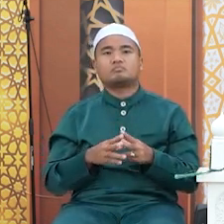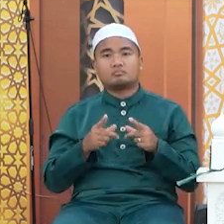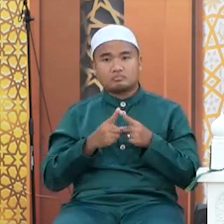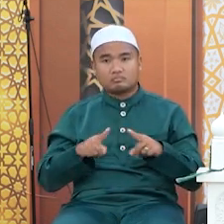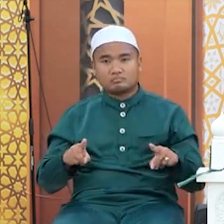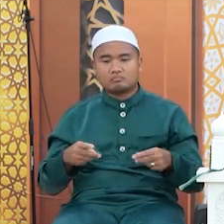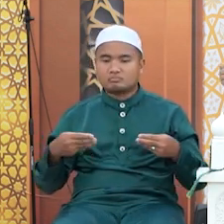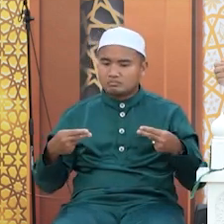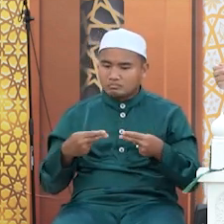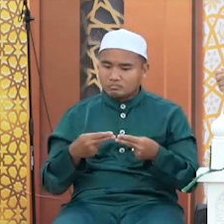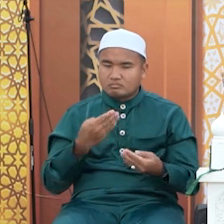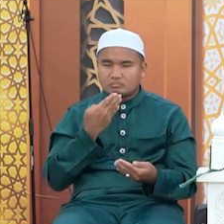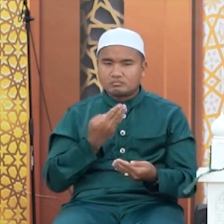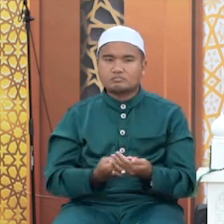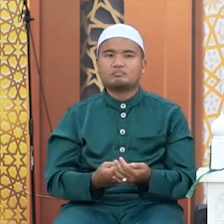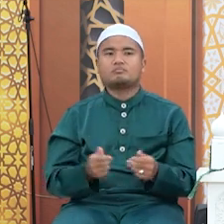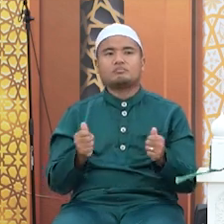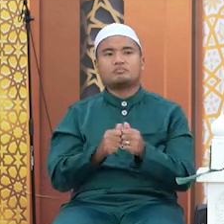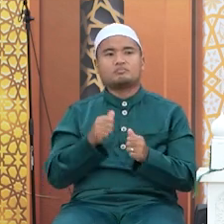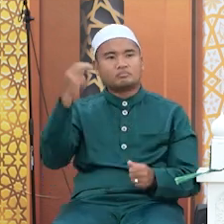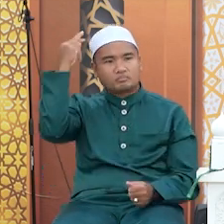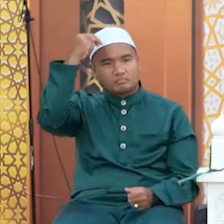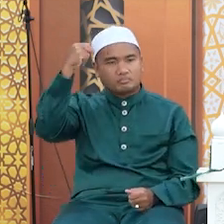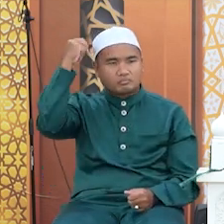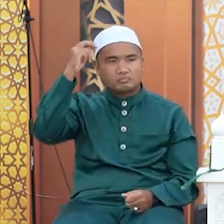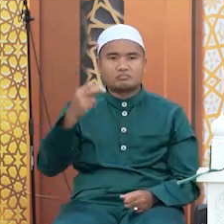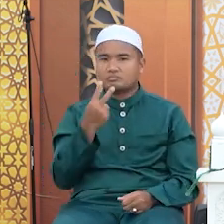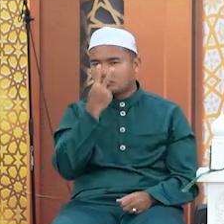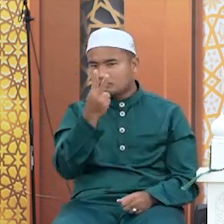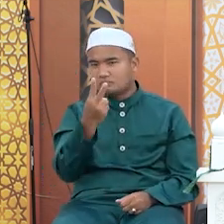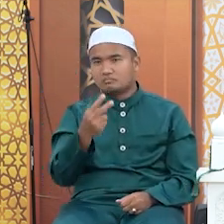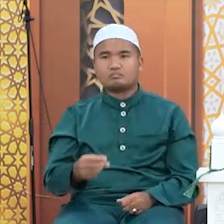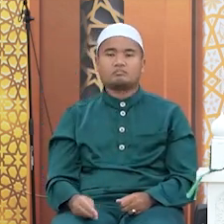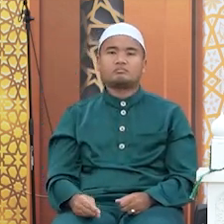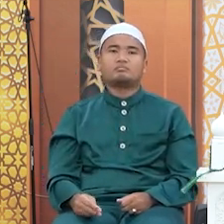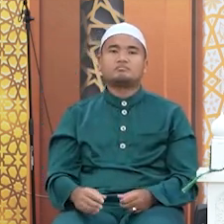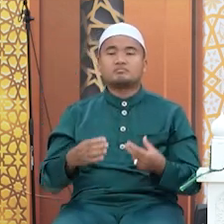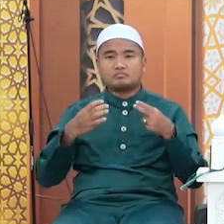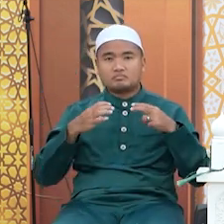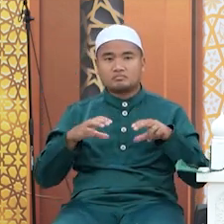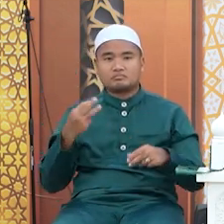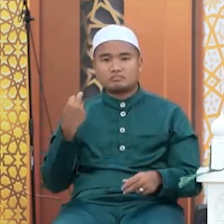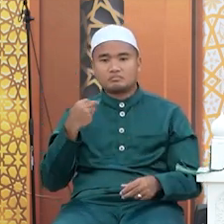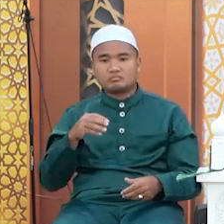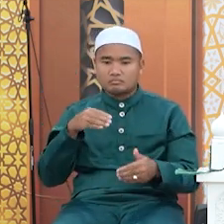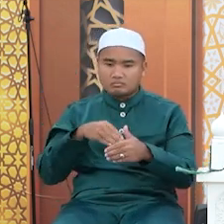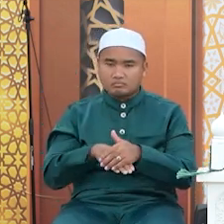Nabi duduk, datang seorang sahabat masuk. Nabi perhati je cara dia masuk. Dan Nabi akan